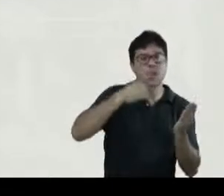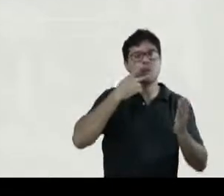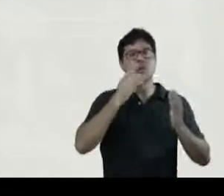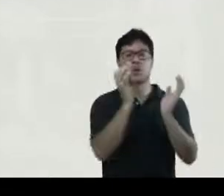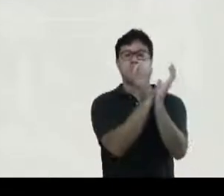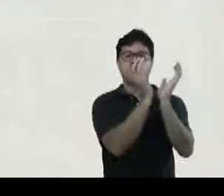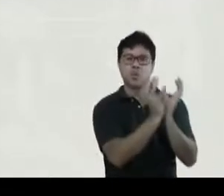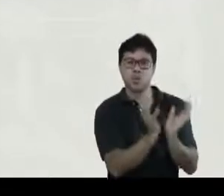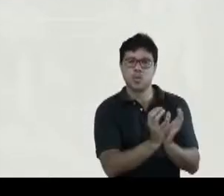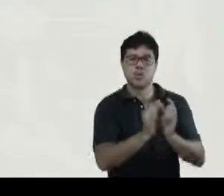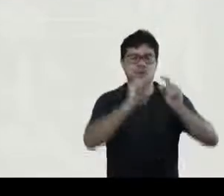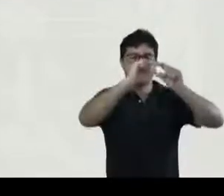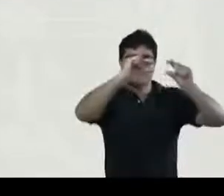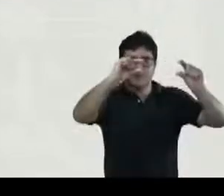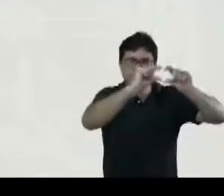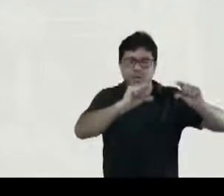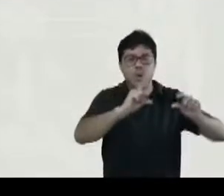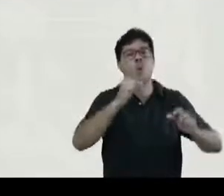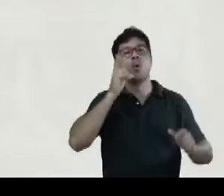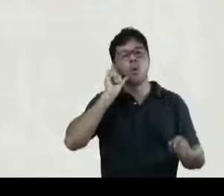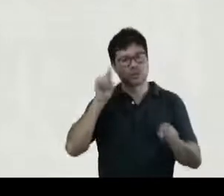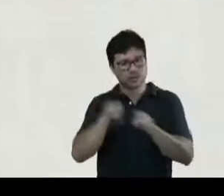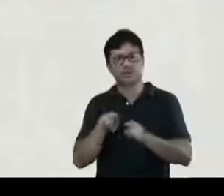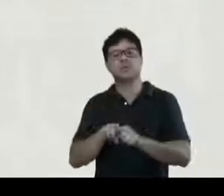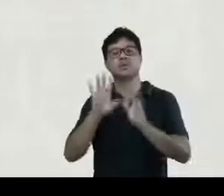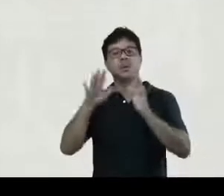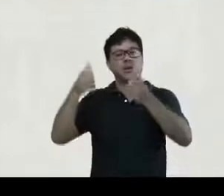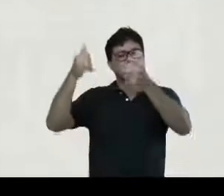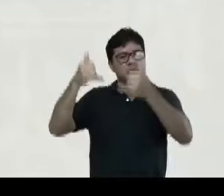schon Interessantes gesagt.